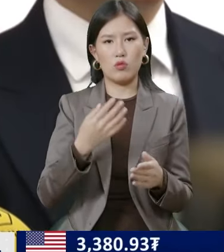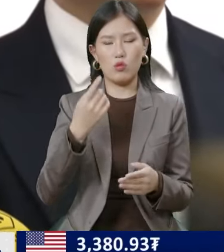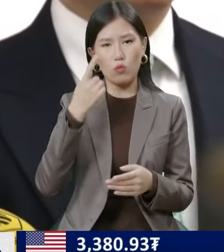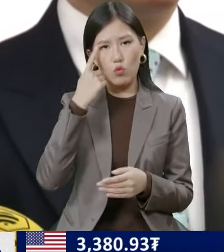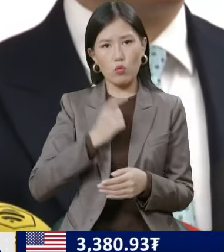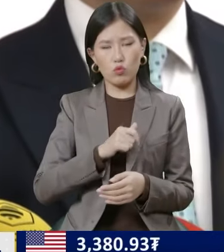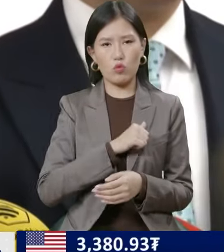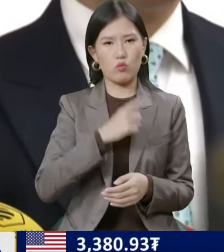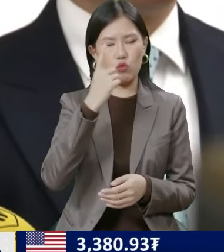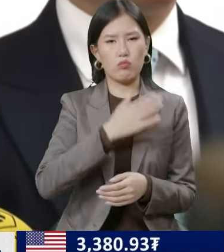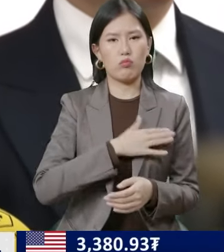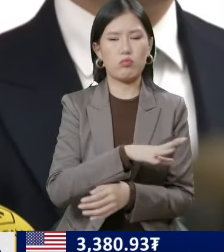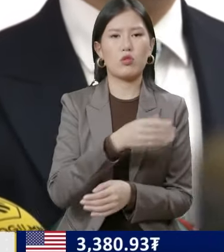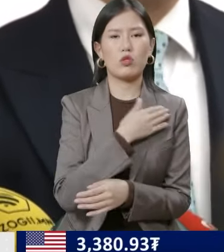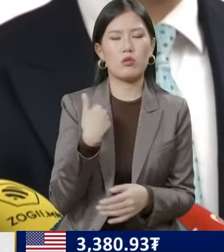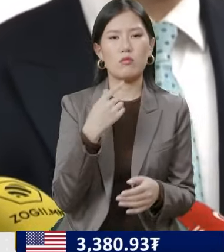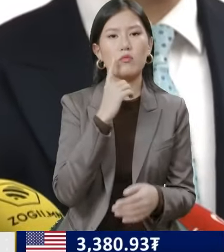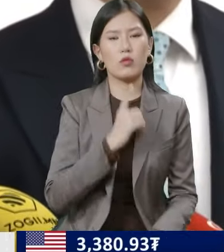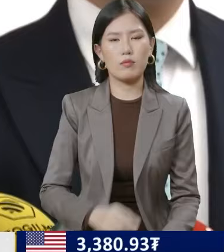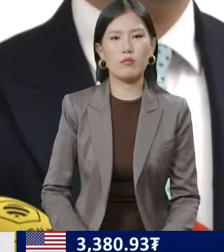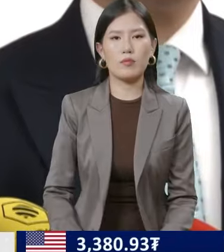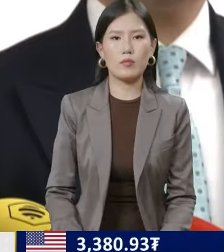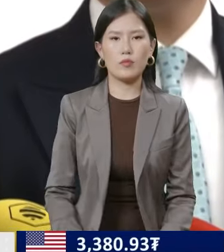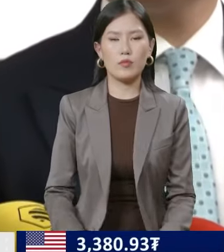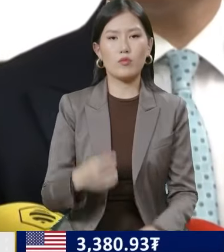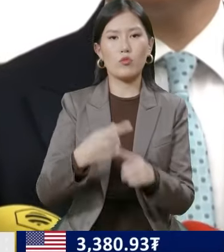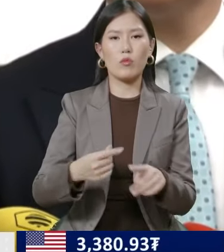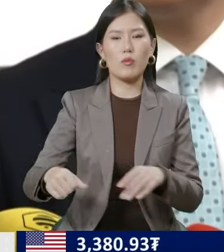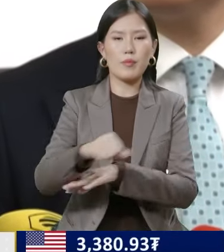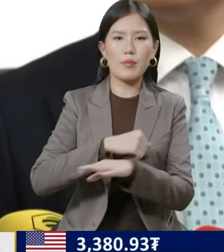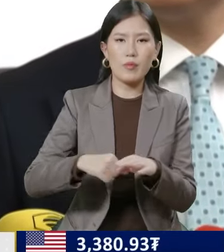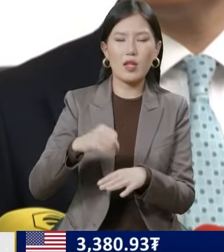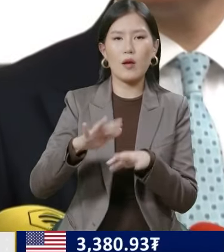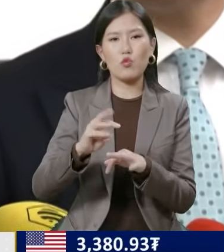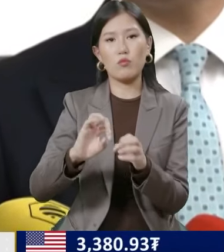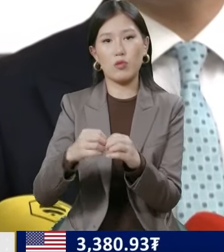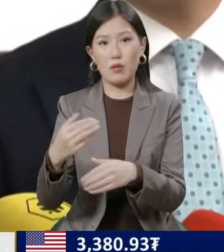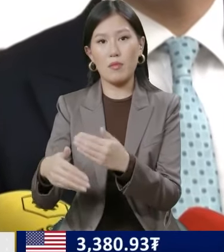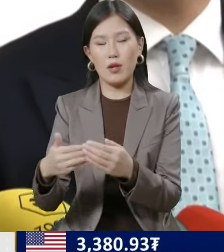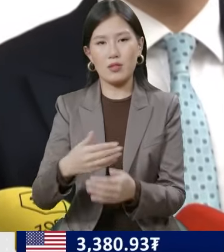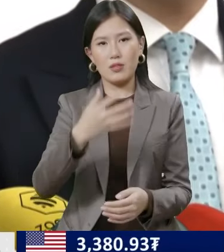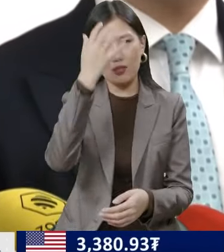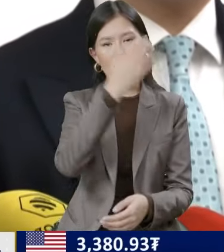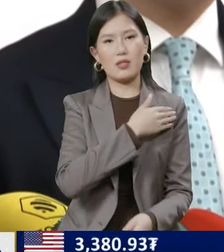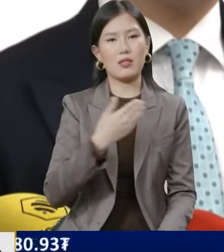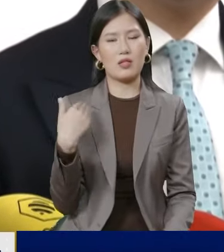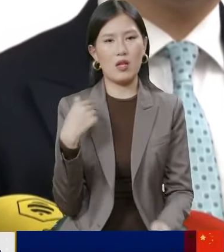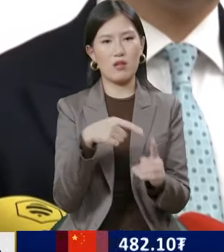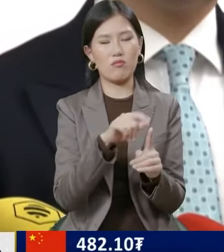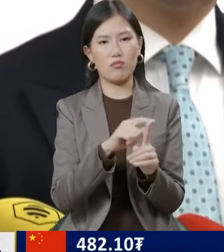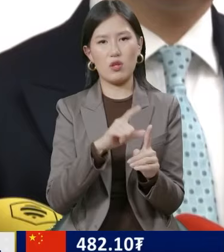л бай. Тухайн аймаг орон нутгад болж байгаа бүх одоо нийгмийн шинж чанартай үйл явц бол засаг даргын одоо мэдлэл их